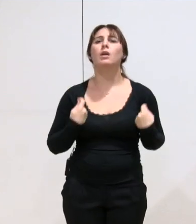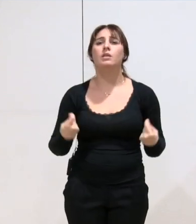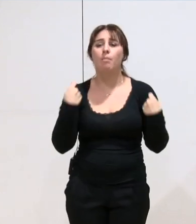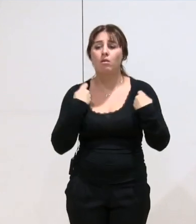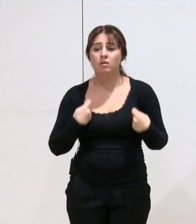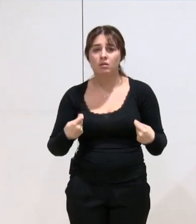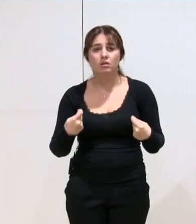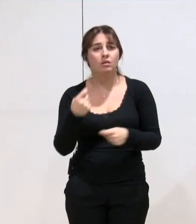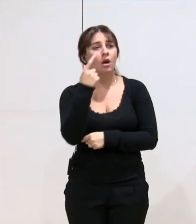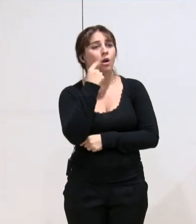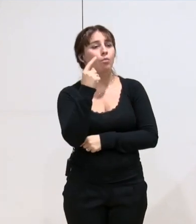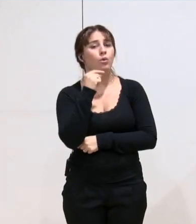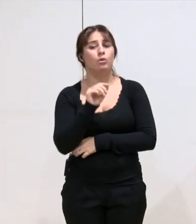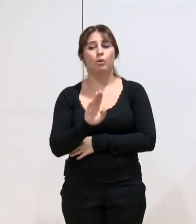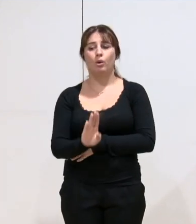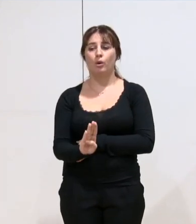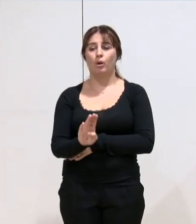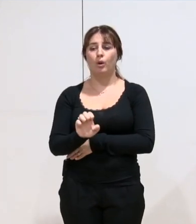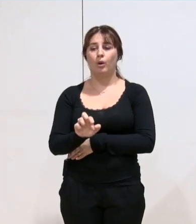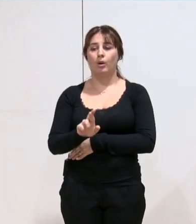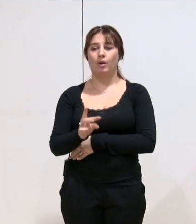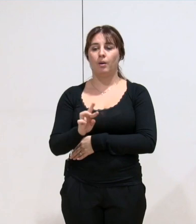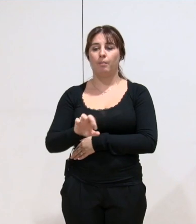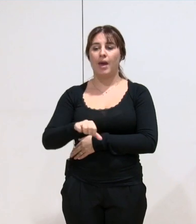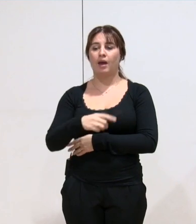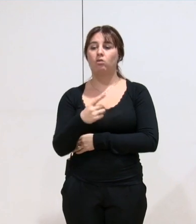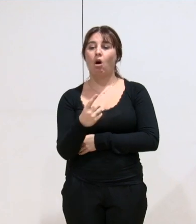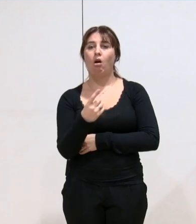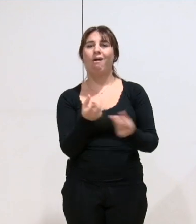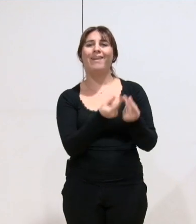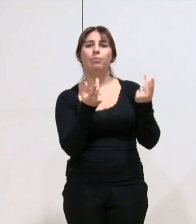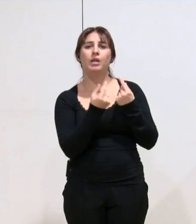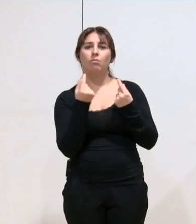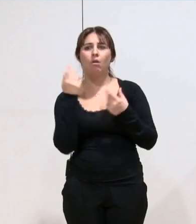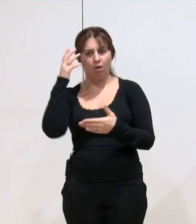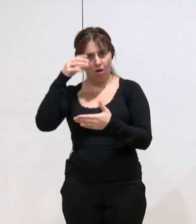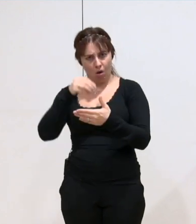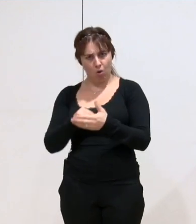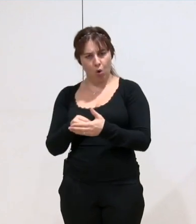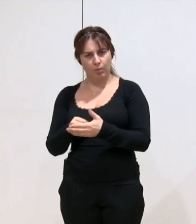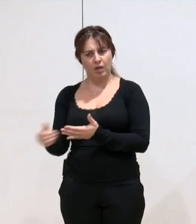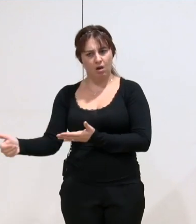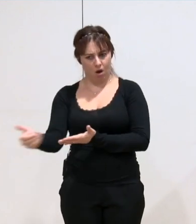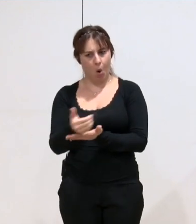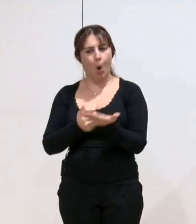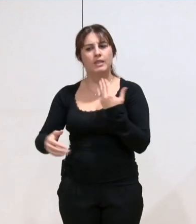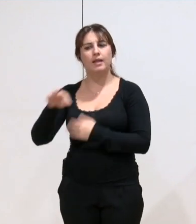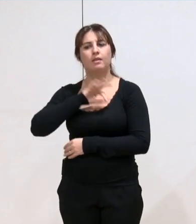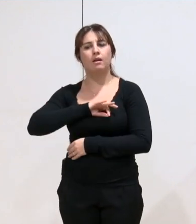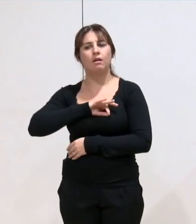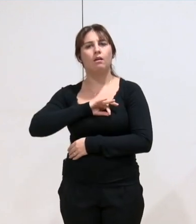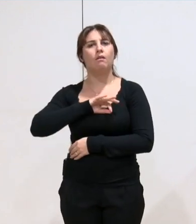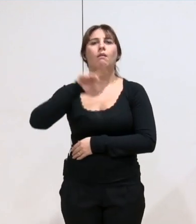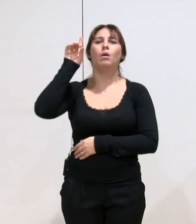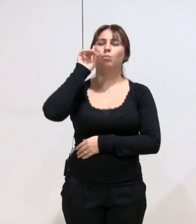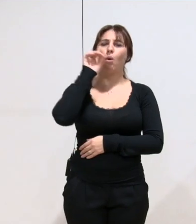cela a été évoqué par M. Bertrand, mais aussi les recettes, parce que les dépenses, on sait bien que puisque vous avez